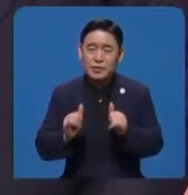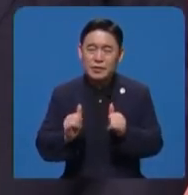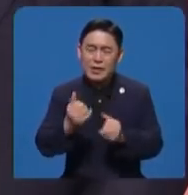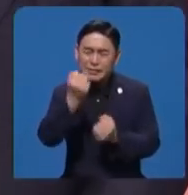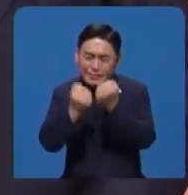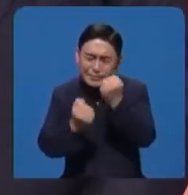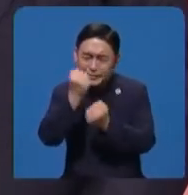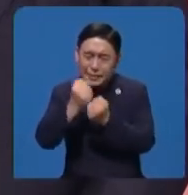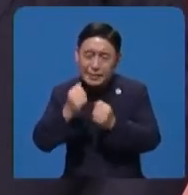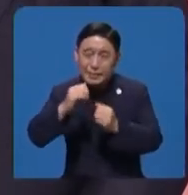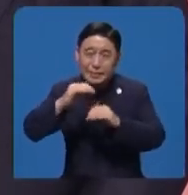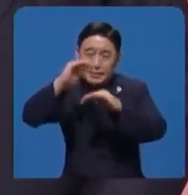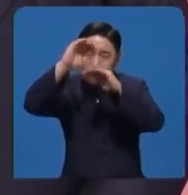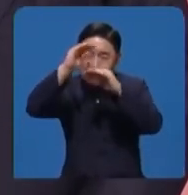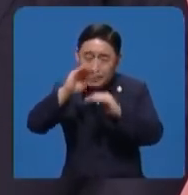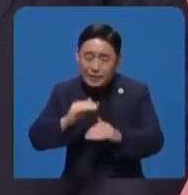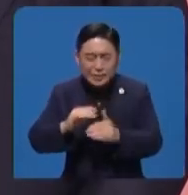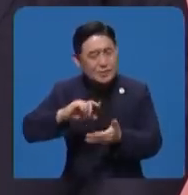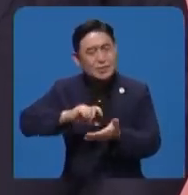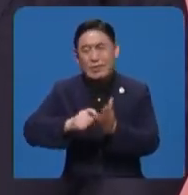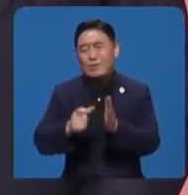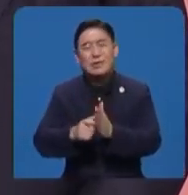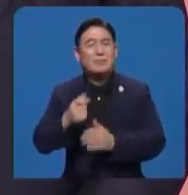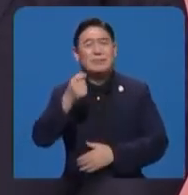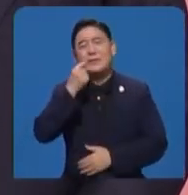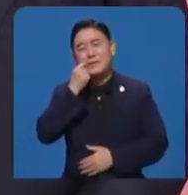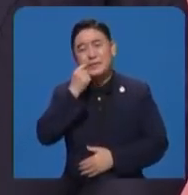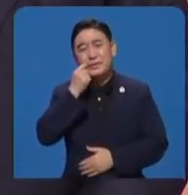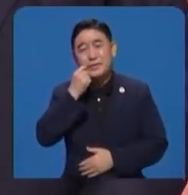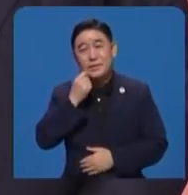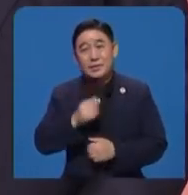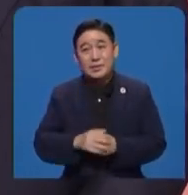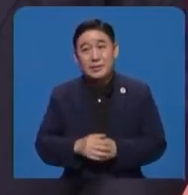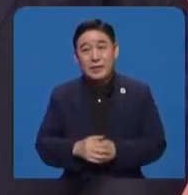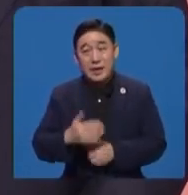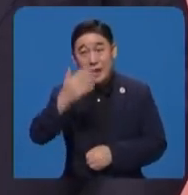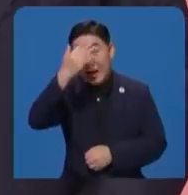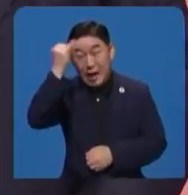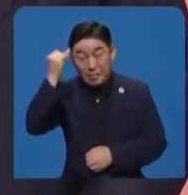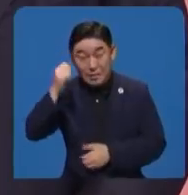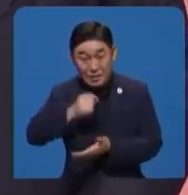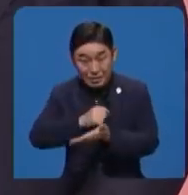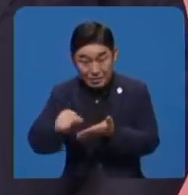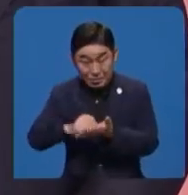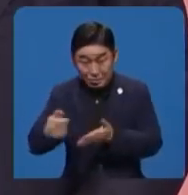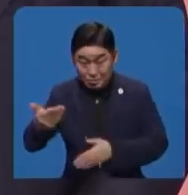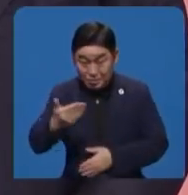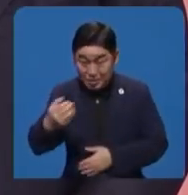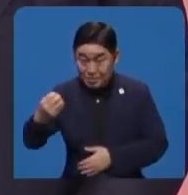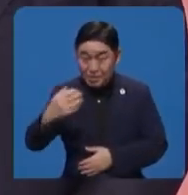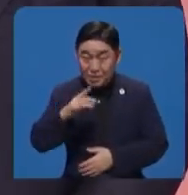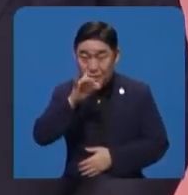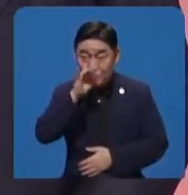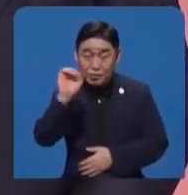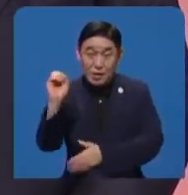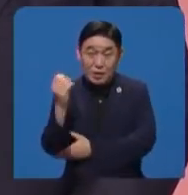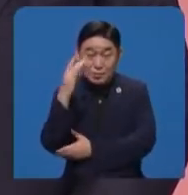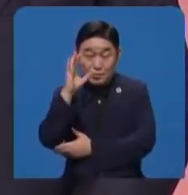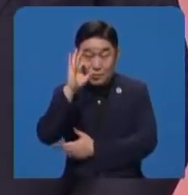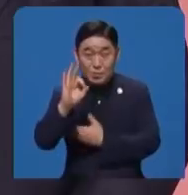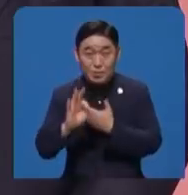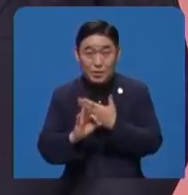국민들한테 설득하는 과정이 네. 적절하지가 않아요. 거기에 할머니가 했다고 네. 하는데 오늘